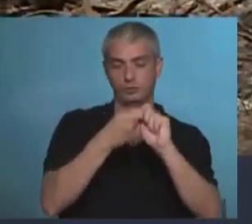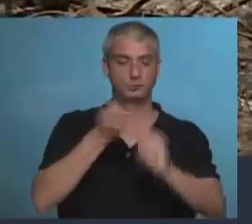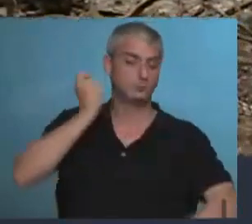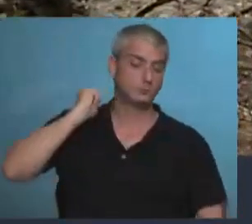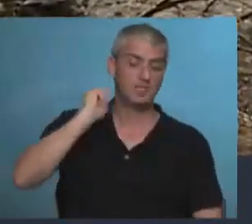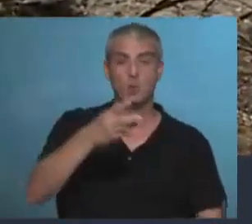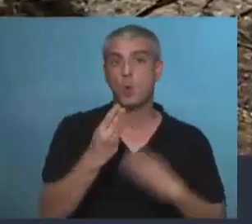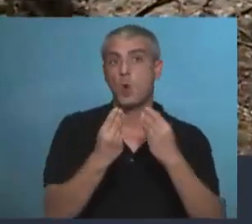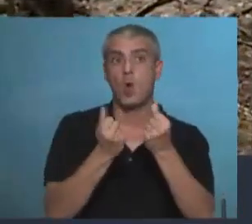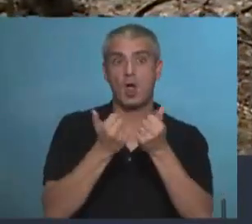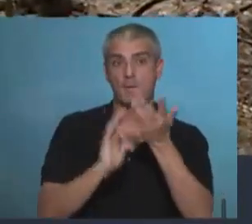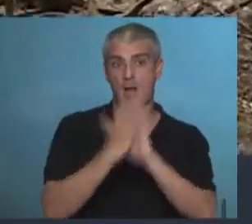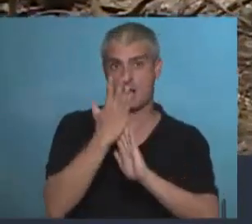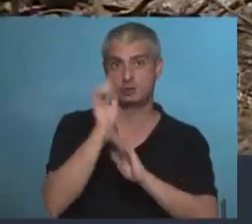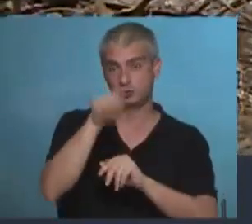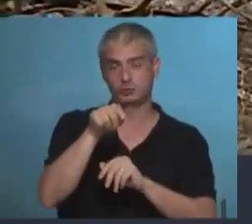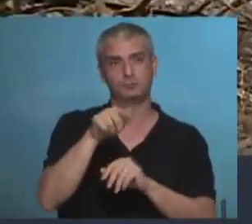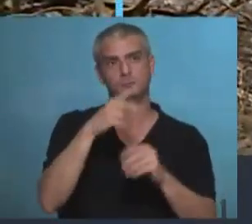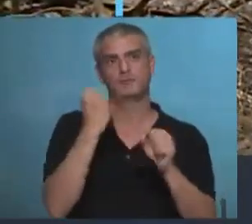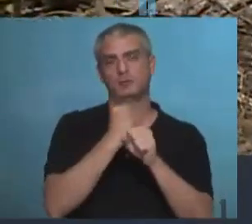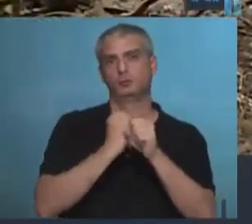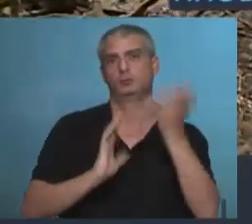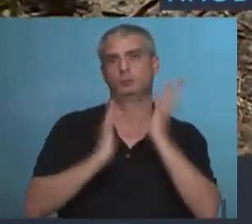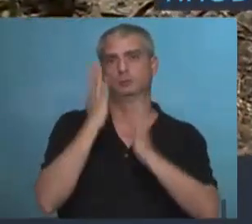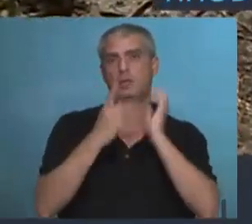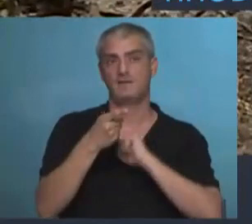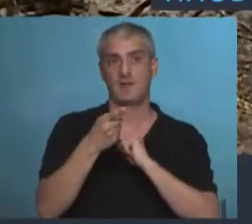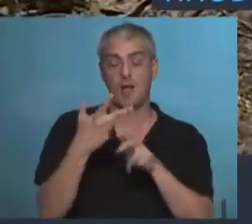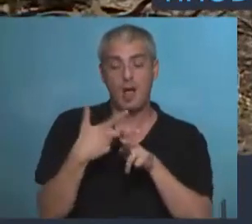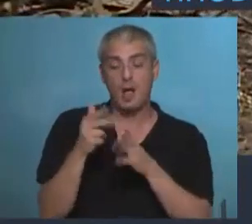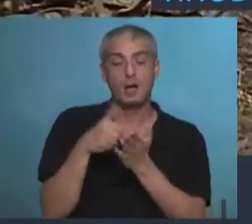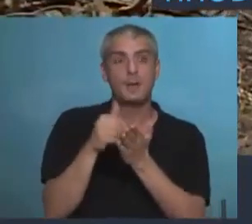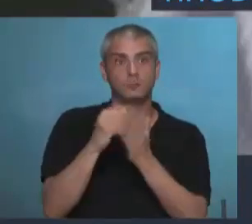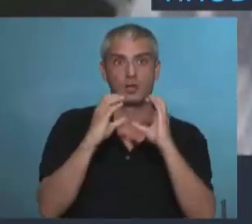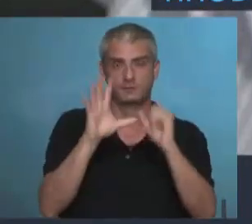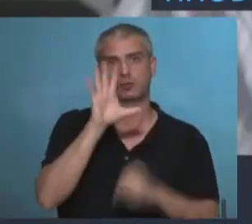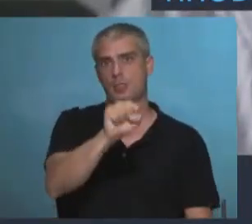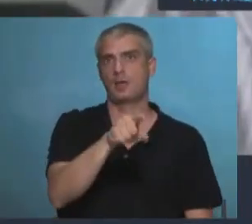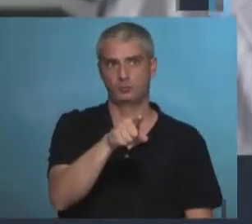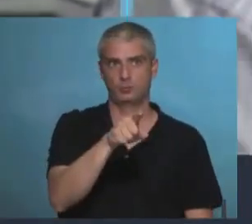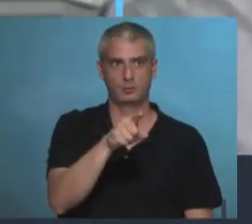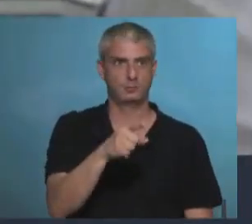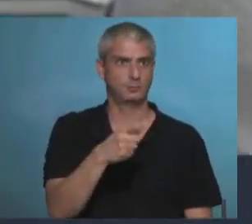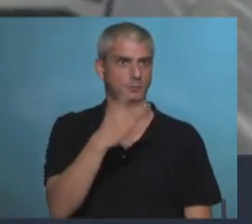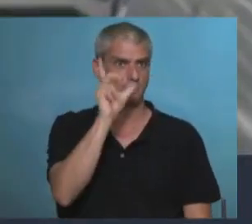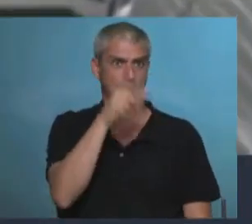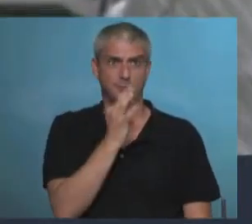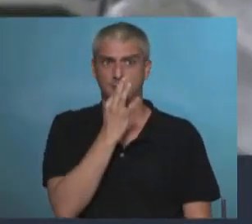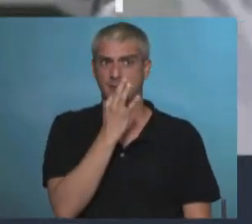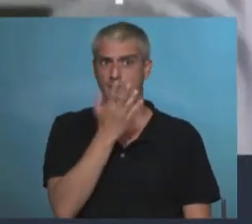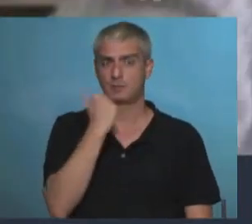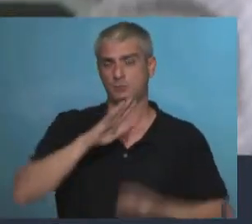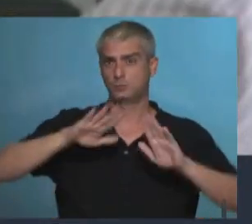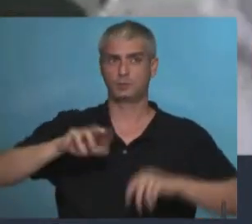חומר בעירה לעבר השמורה וגרמו לשריפה הזאת, רק בהמשך הכביש הם נתפסו. אדם צעיר היו